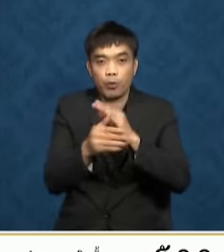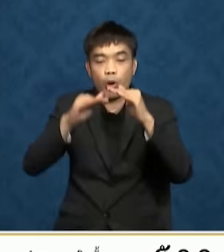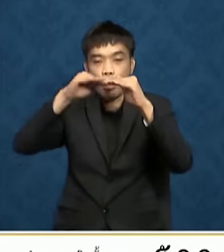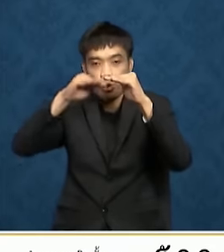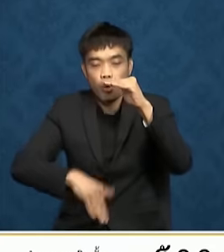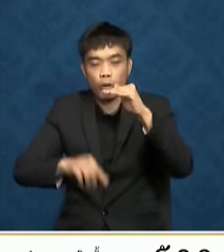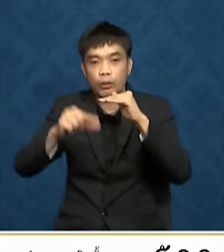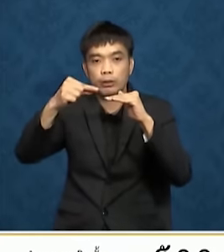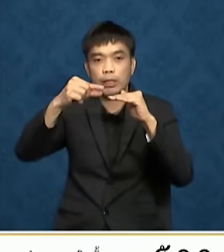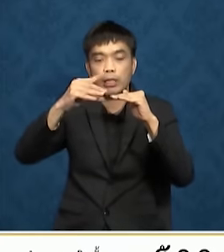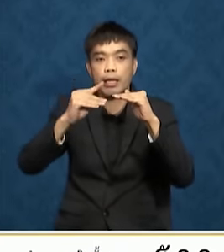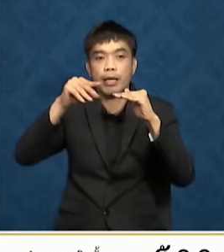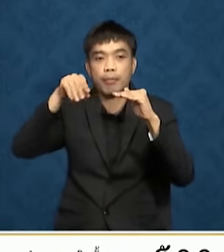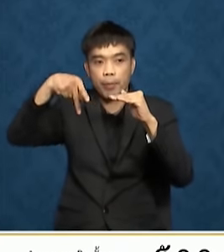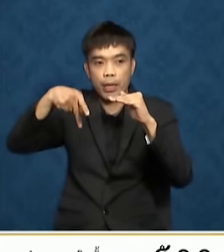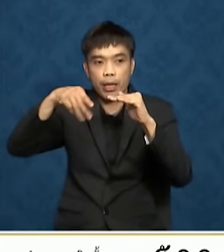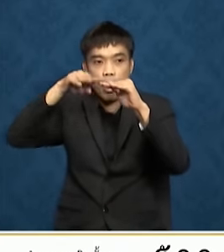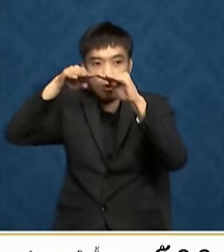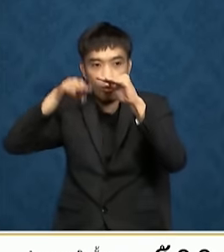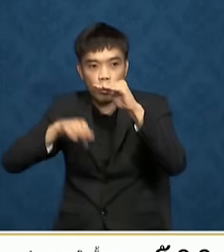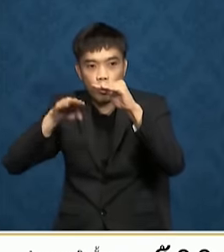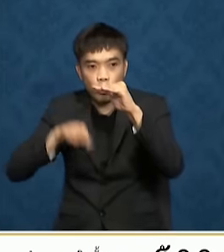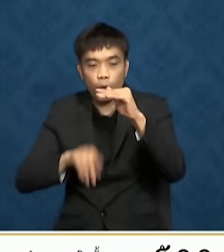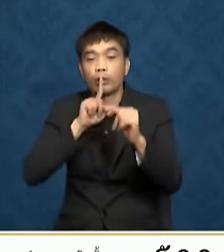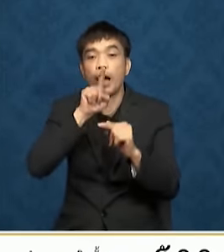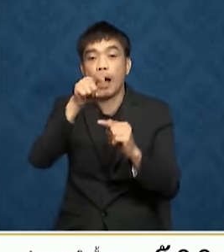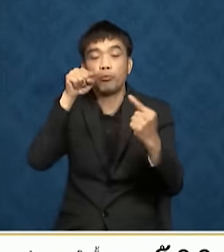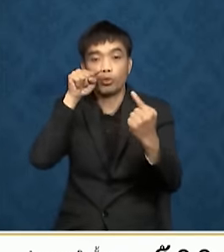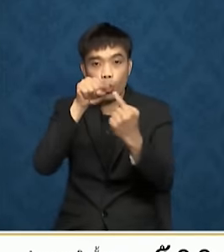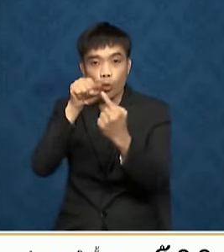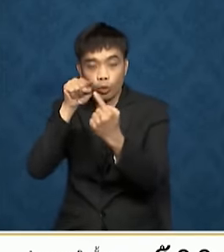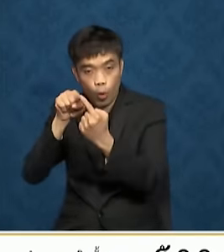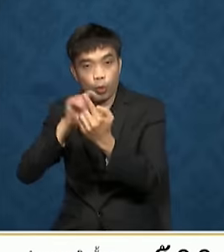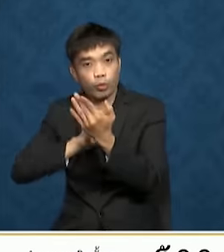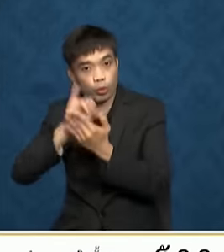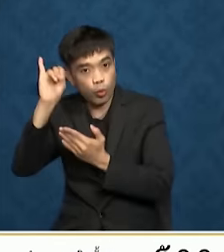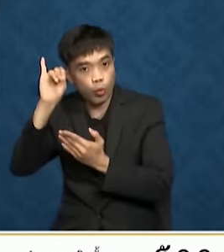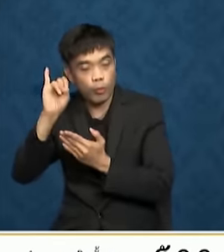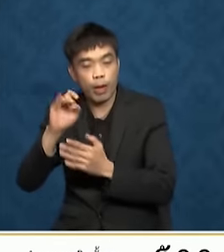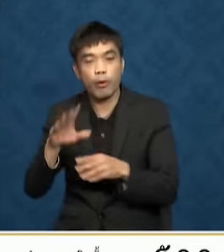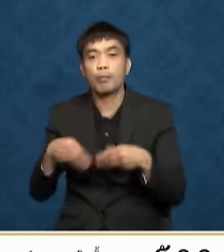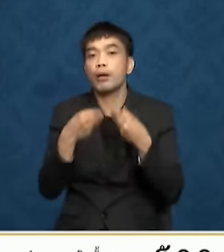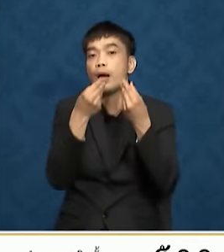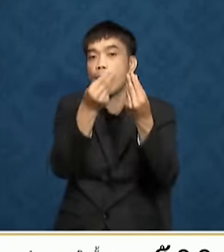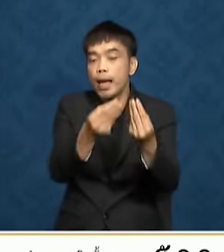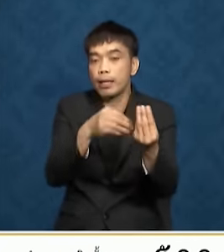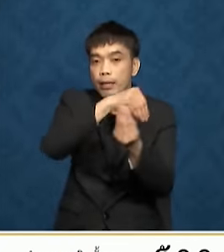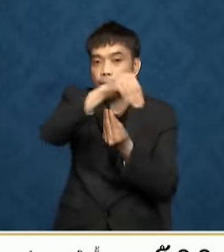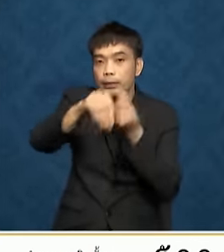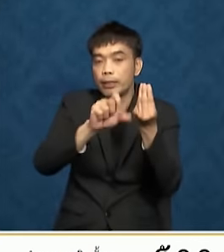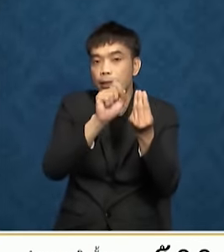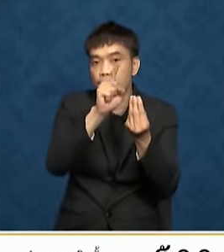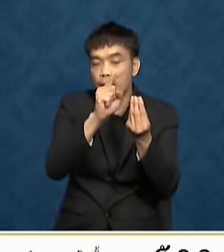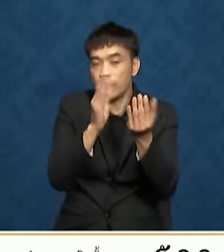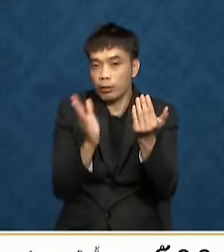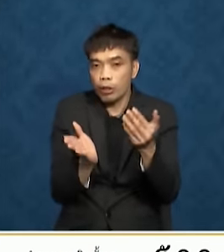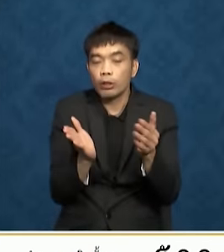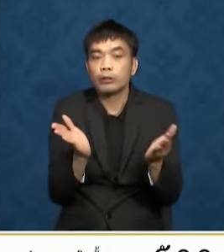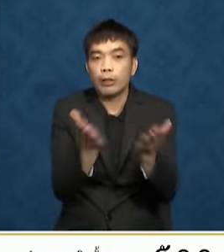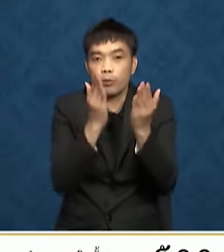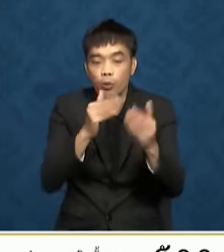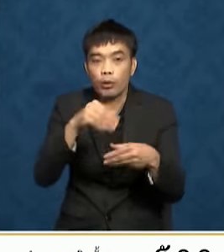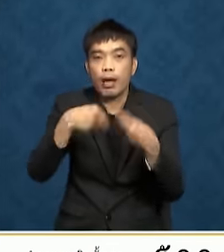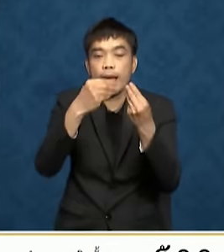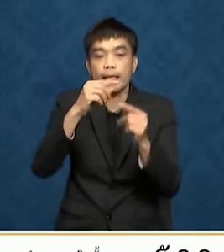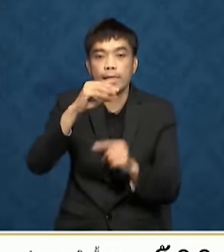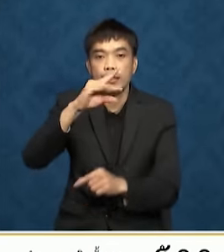2.6%เนี่ยมันตรงหรือเปล่ามันตรงในการที่จะสามารถที่จะสร้างเศรษฐกิจในการที่จะกระตุ้น GDPได้จริง